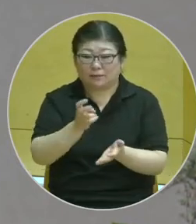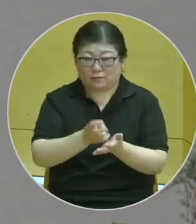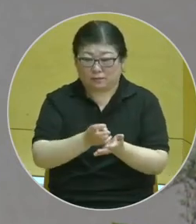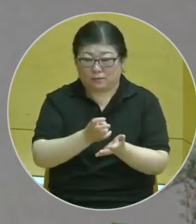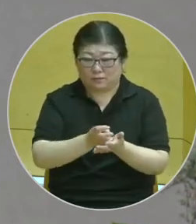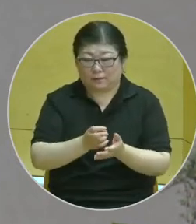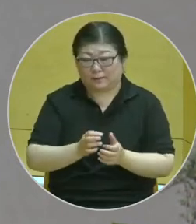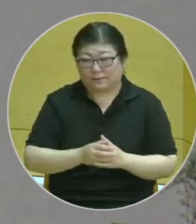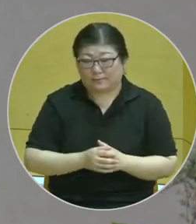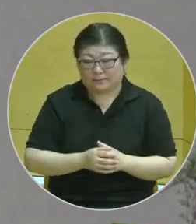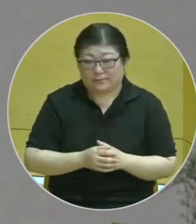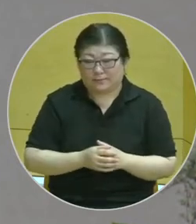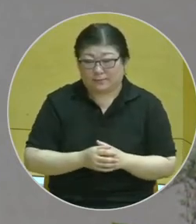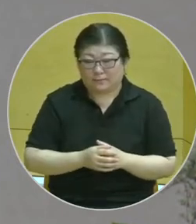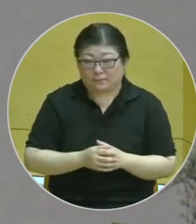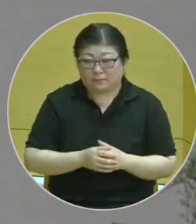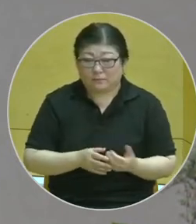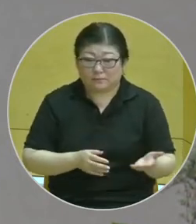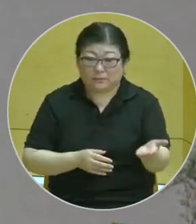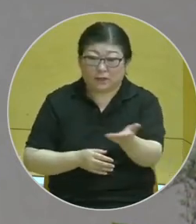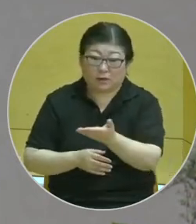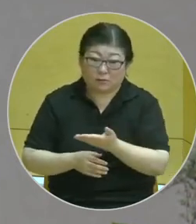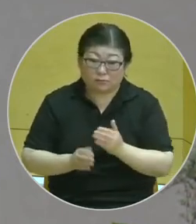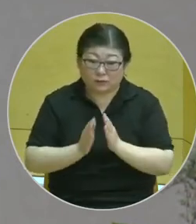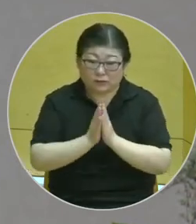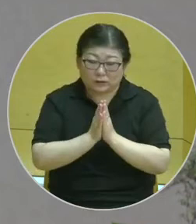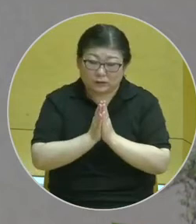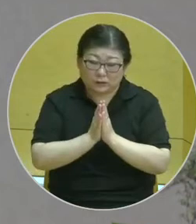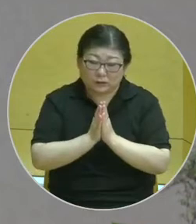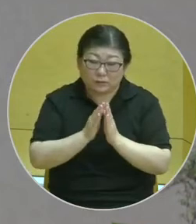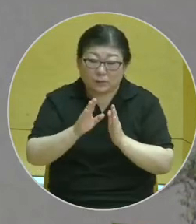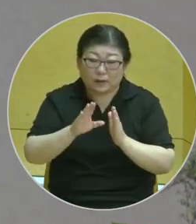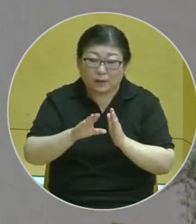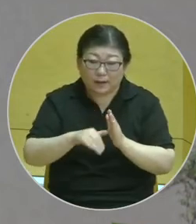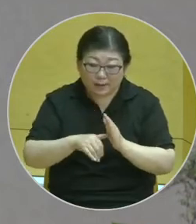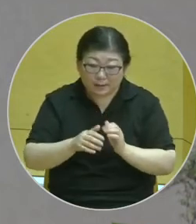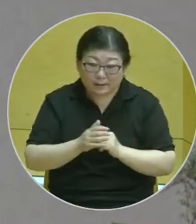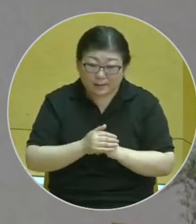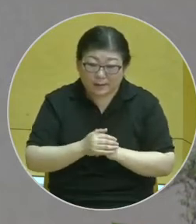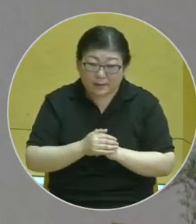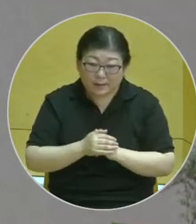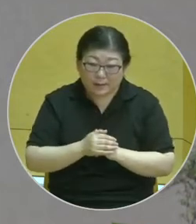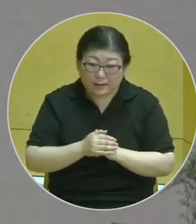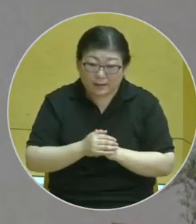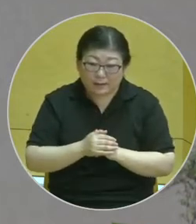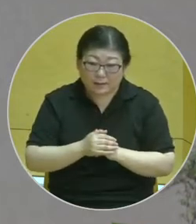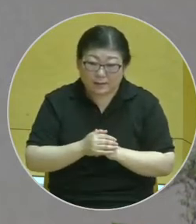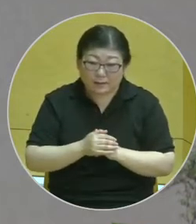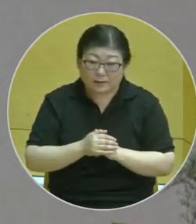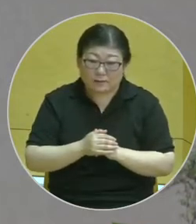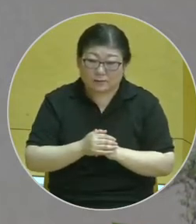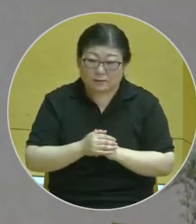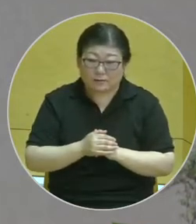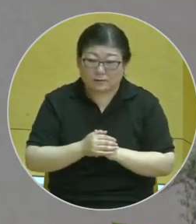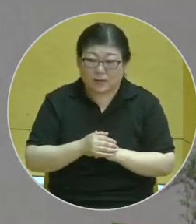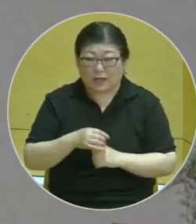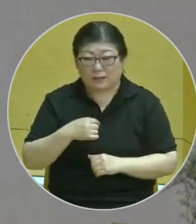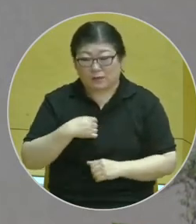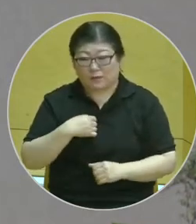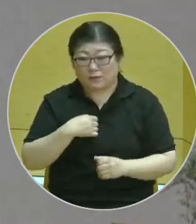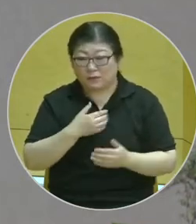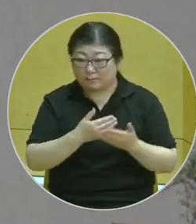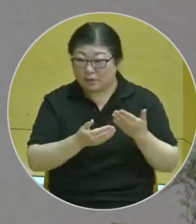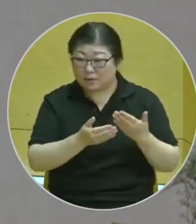것입니다 여러분 여러분은 기도할게 이런 기도를 아니고 싶나요 저는 제가 그런